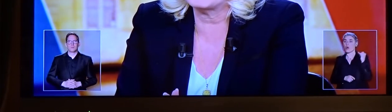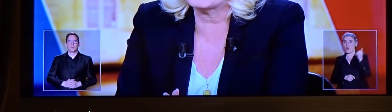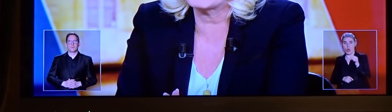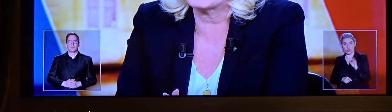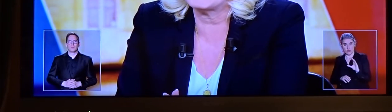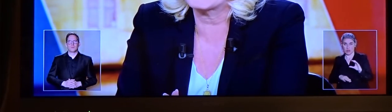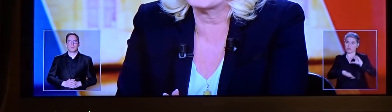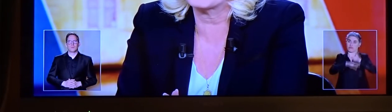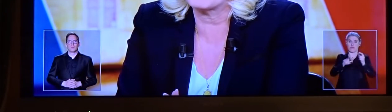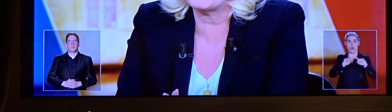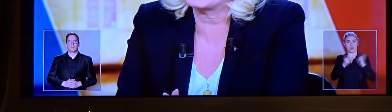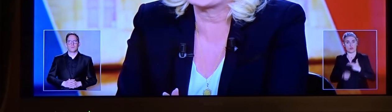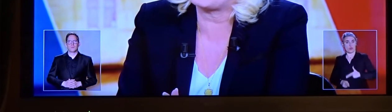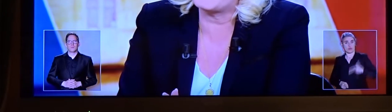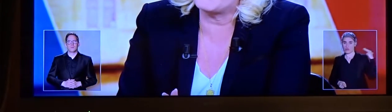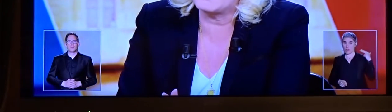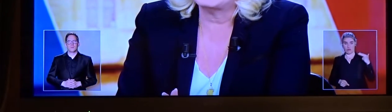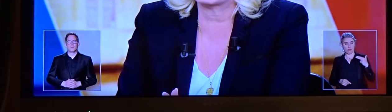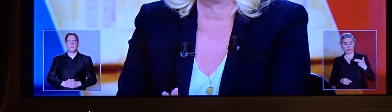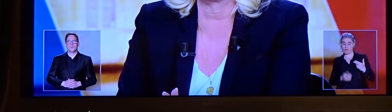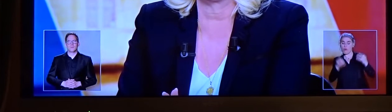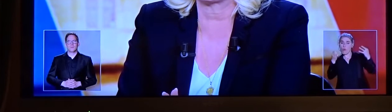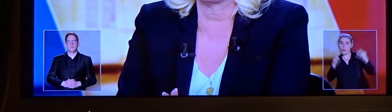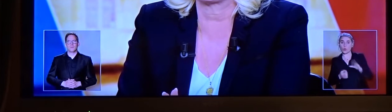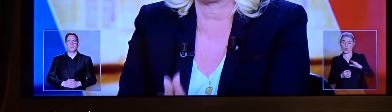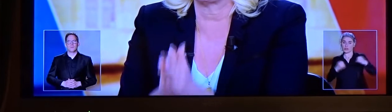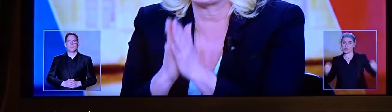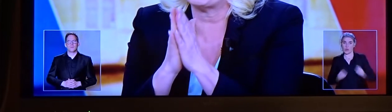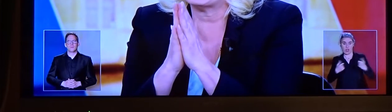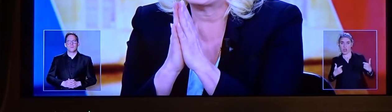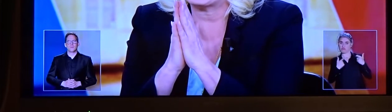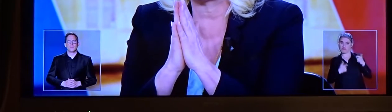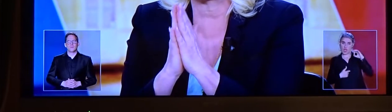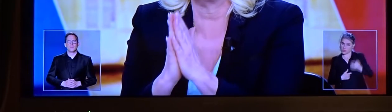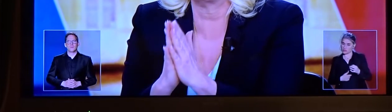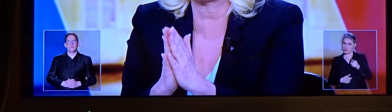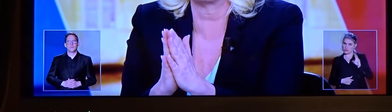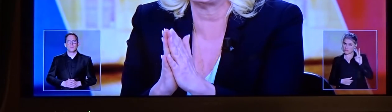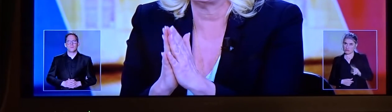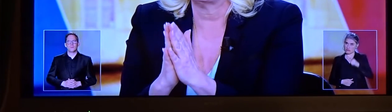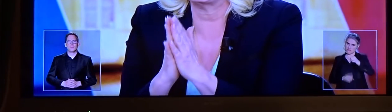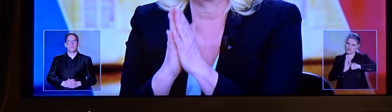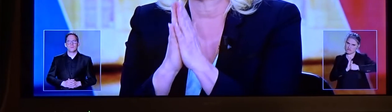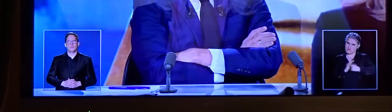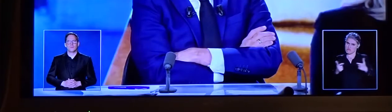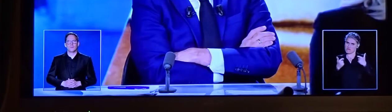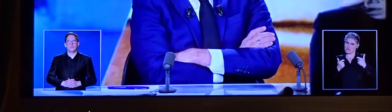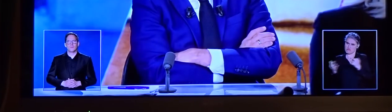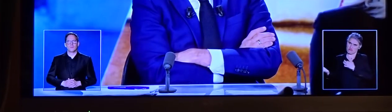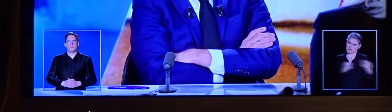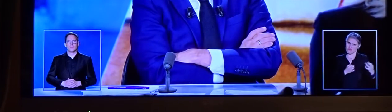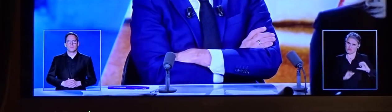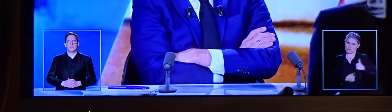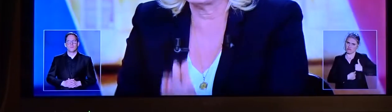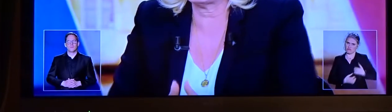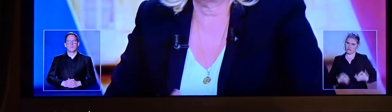de la Commission nationale des comptes de campagne. Et croyez-moi, la Commission des comptes de campagne est extrêmement sévère et